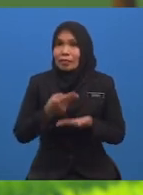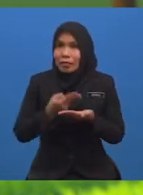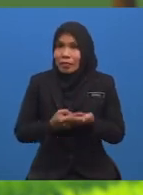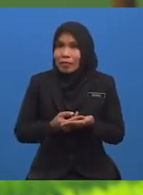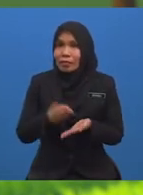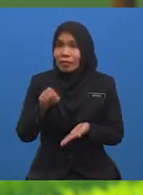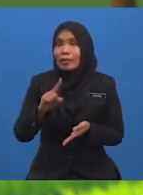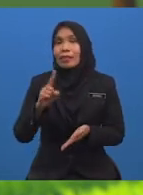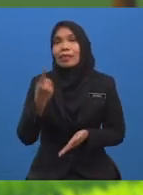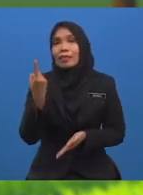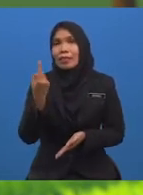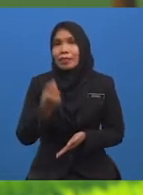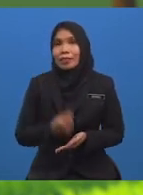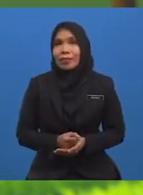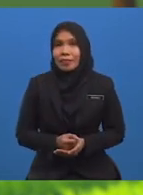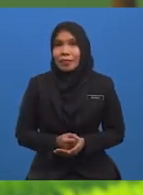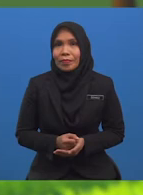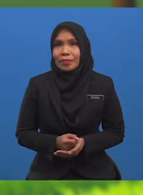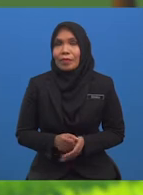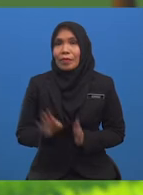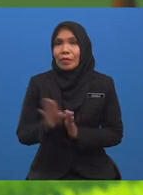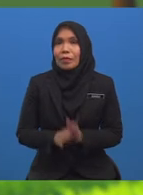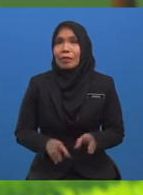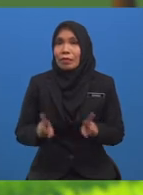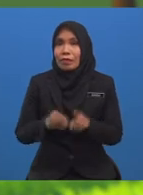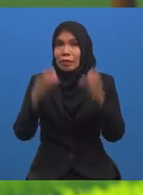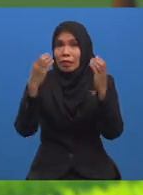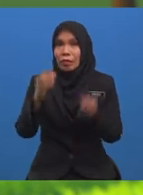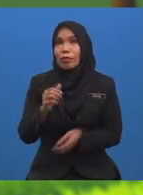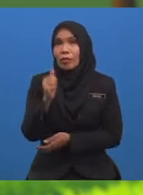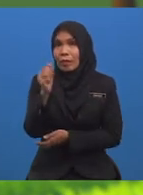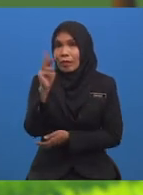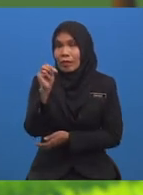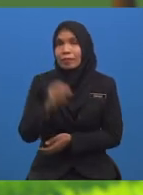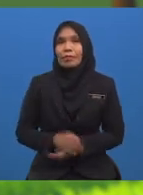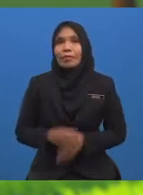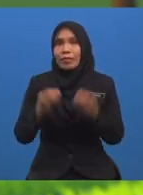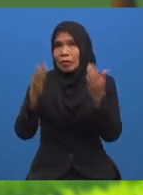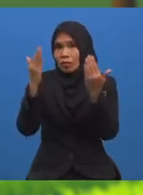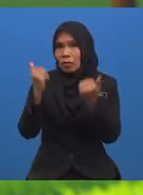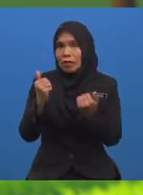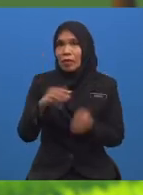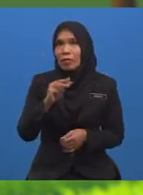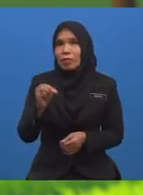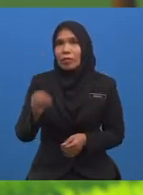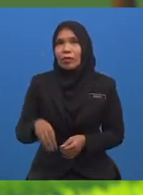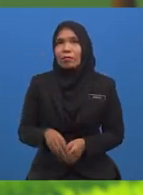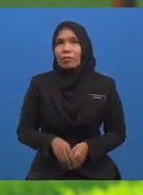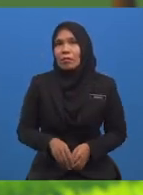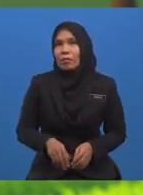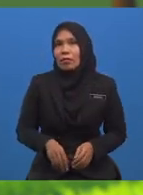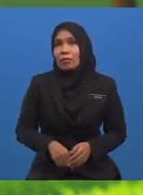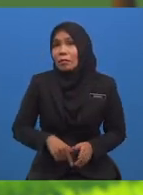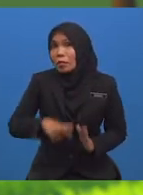saja pembelajaran kita pada hari ini bersama Cikgu Am. Cikgu harap murid-murid lebih memahami